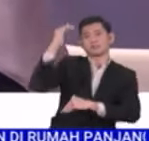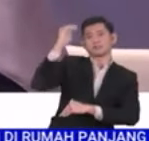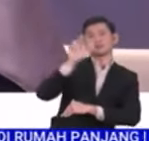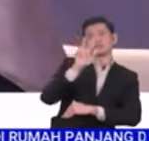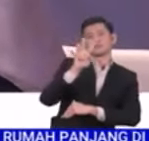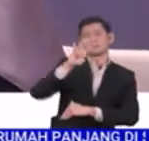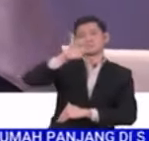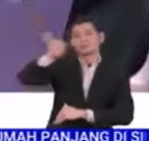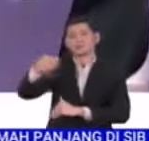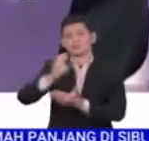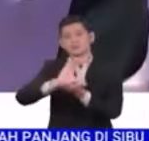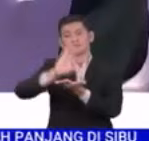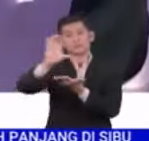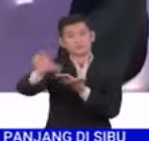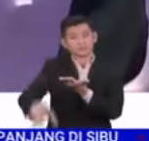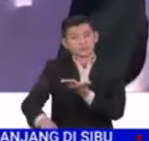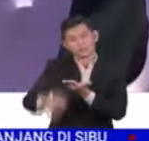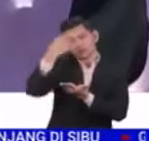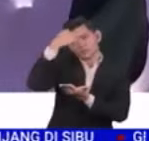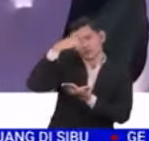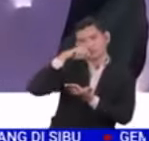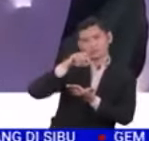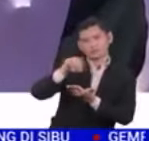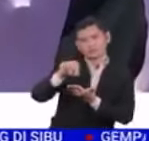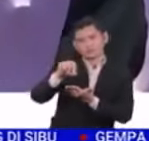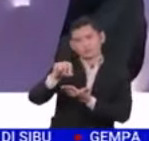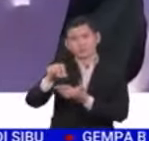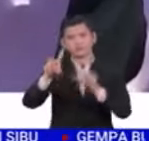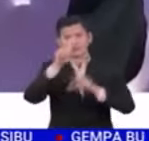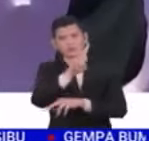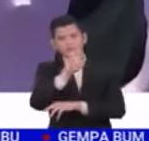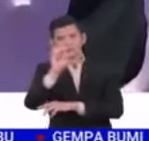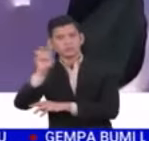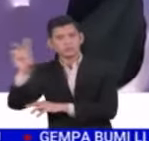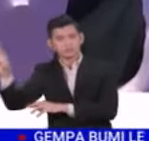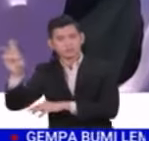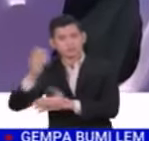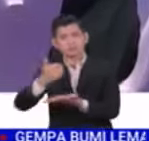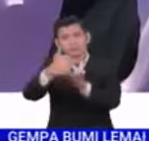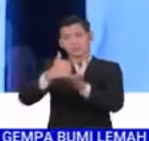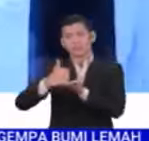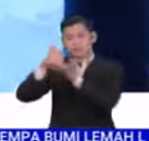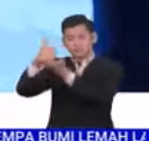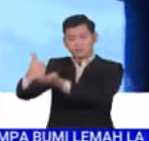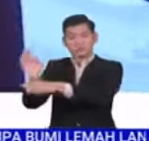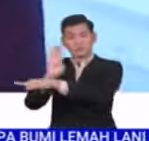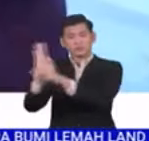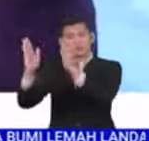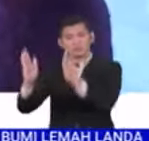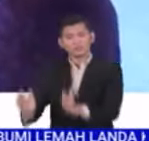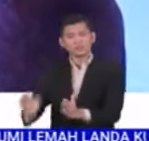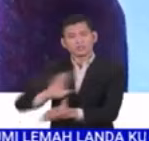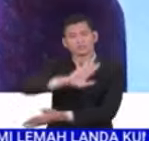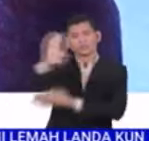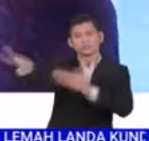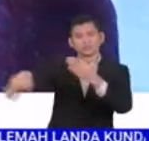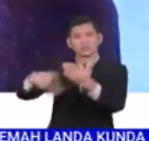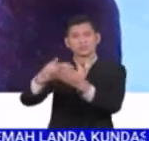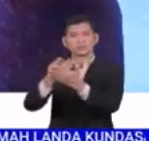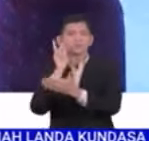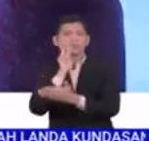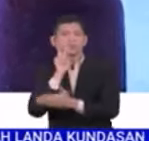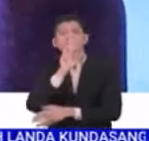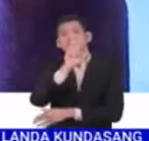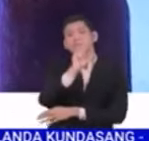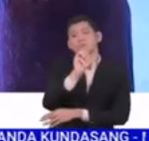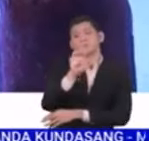34000000 Ringgit Pulau diperuntukkan sepanjang 2022 untuk membantu sawan diseluruh Kedah sehingga kini moral